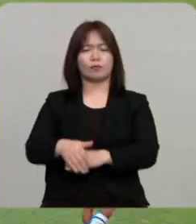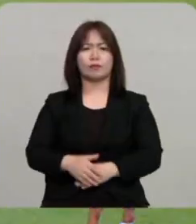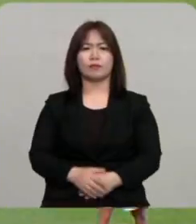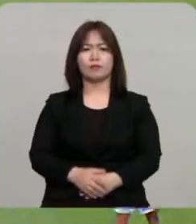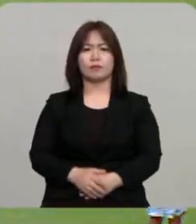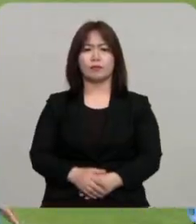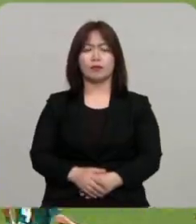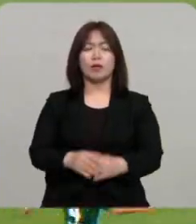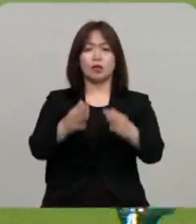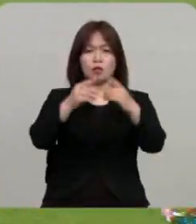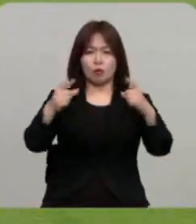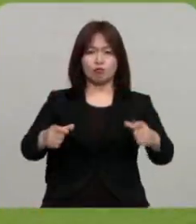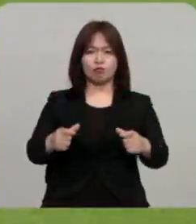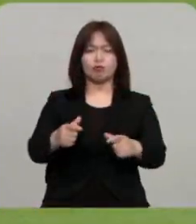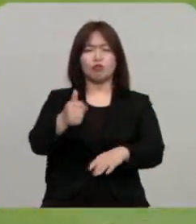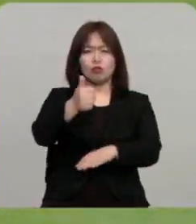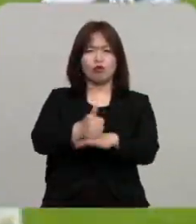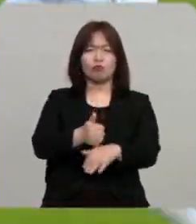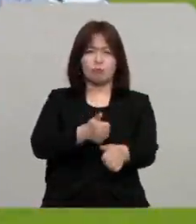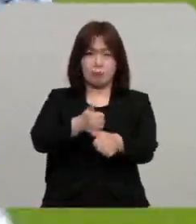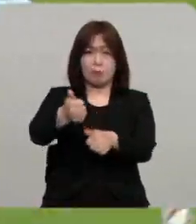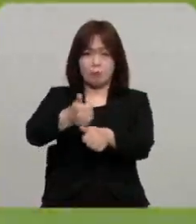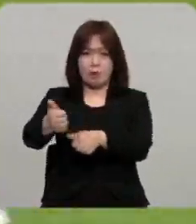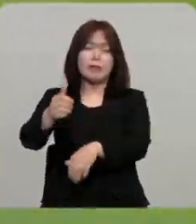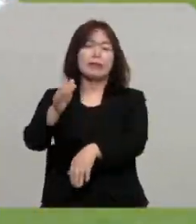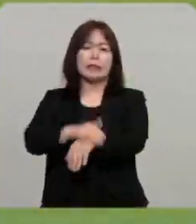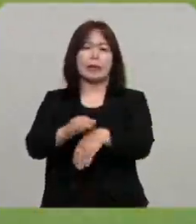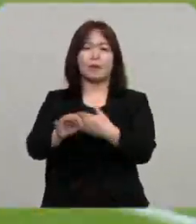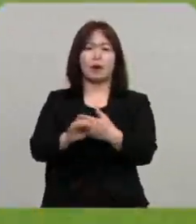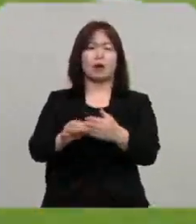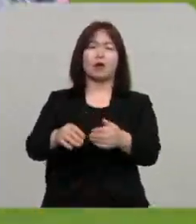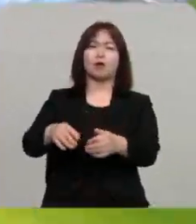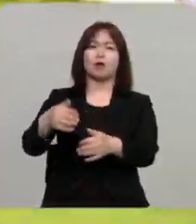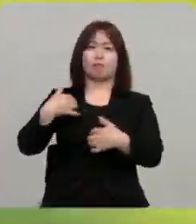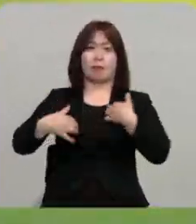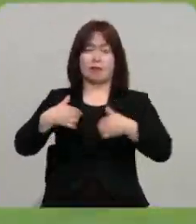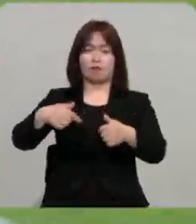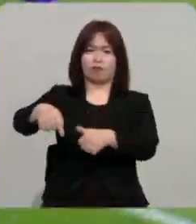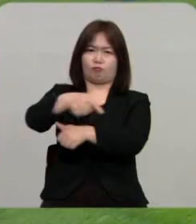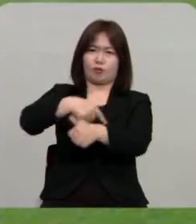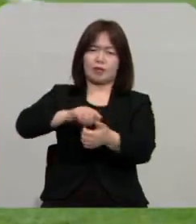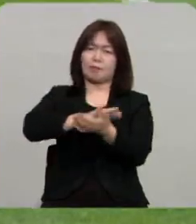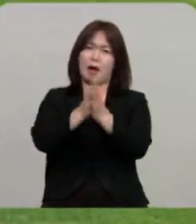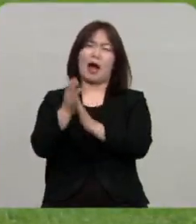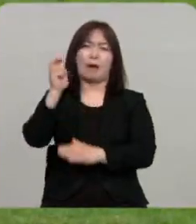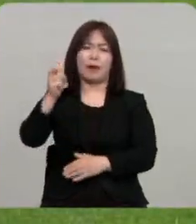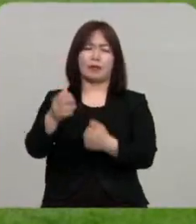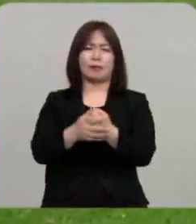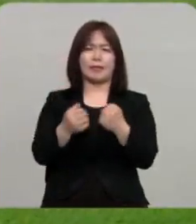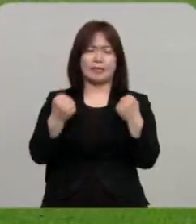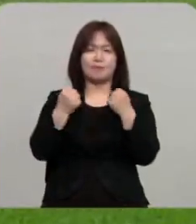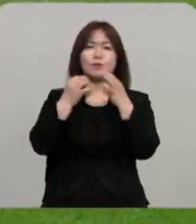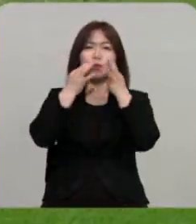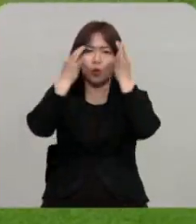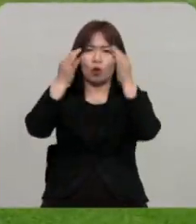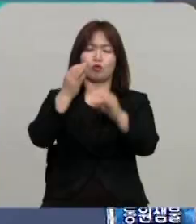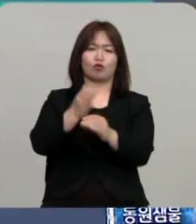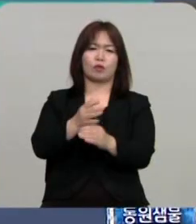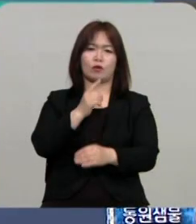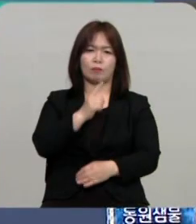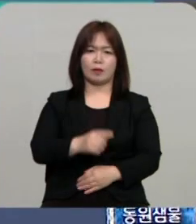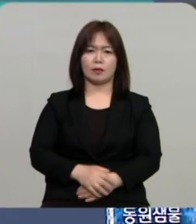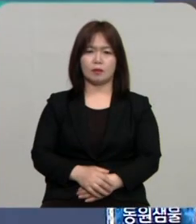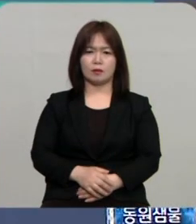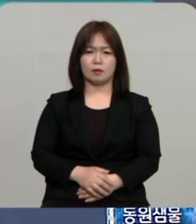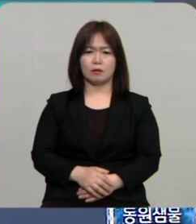전북은 부진을 딛고 연승을 거듭하면 팬들의 분위기도 달라질 거라며 팀 경기력에 희망을 걸고 있습니다.